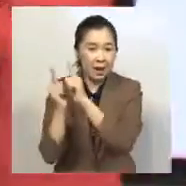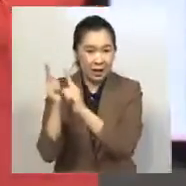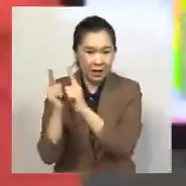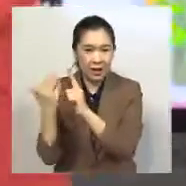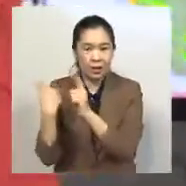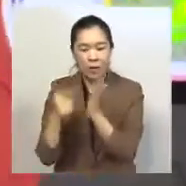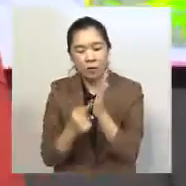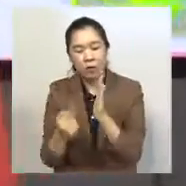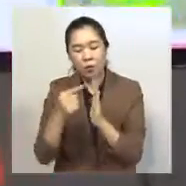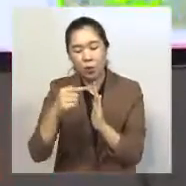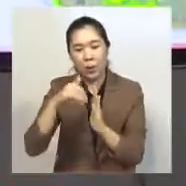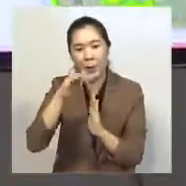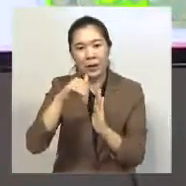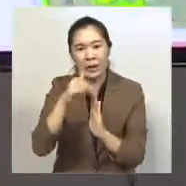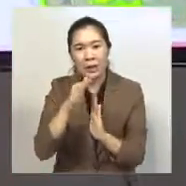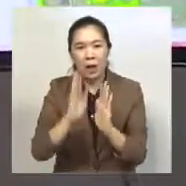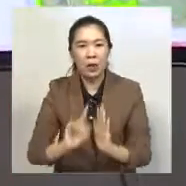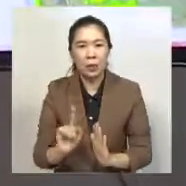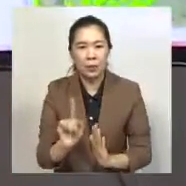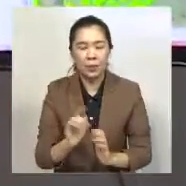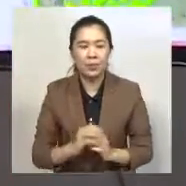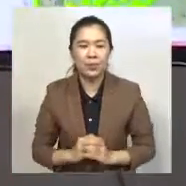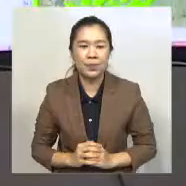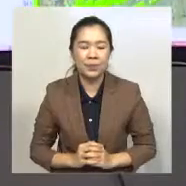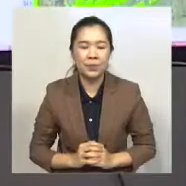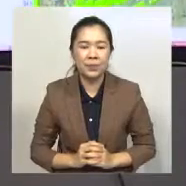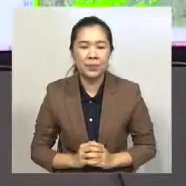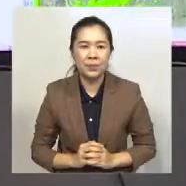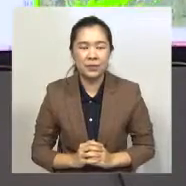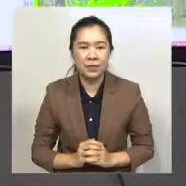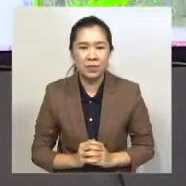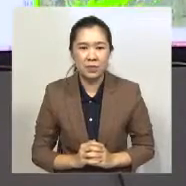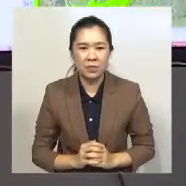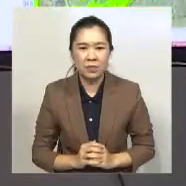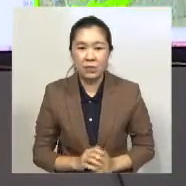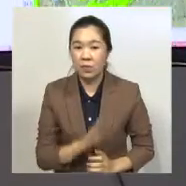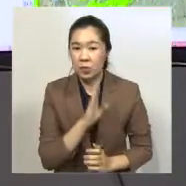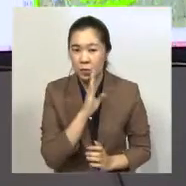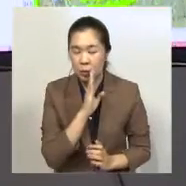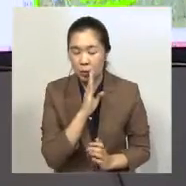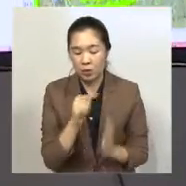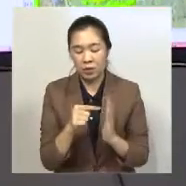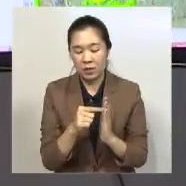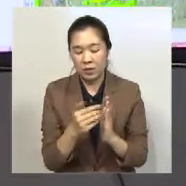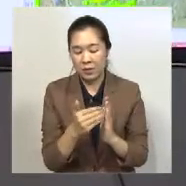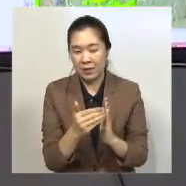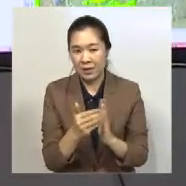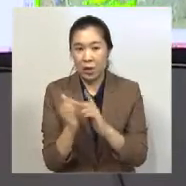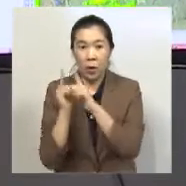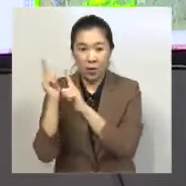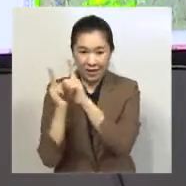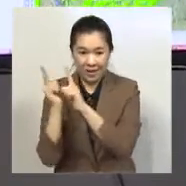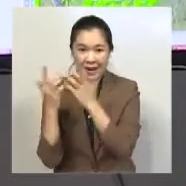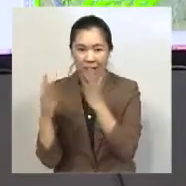คเหนือเมื่อไหร่คะ เรามองว่าถ้าไปที่จังหวัดเลยอาจจะไปไม่ถึงเหนือแล้ว